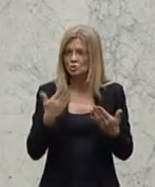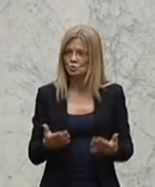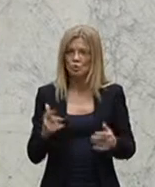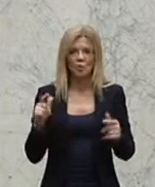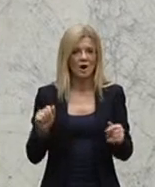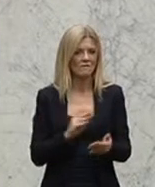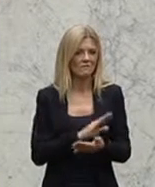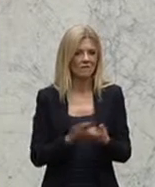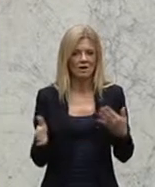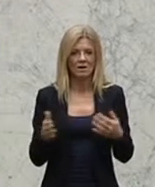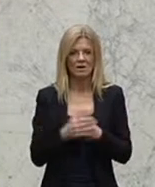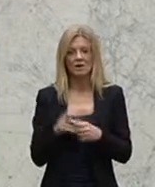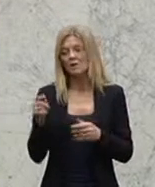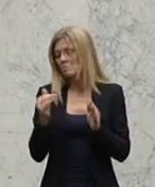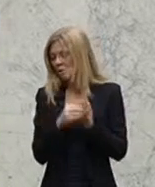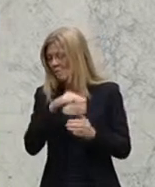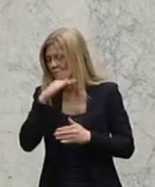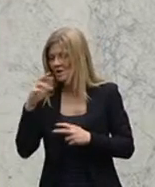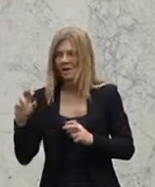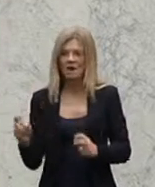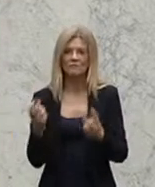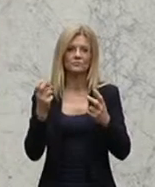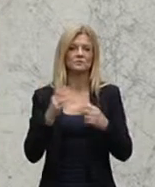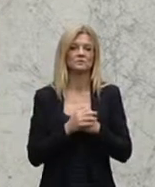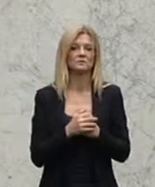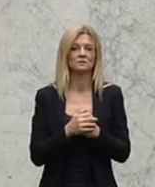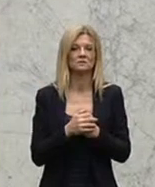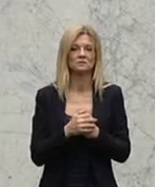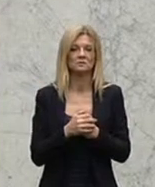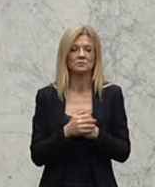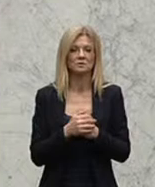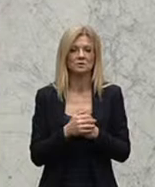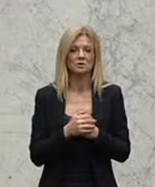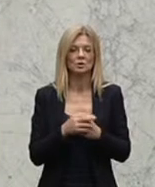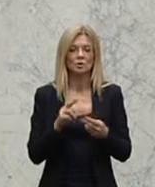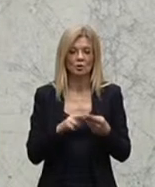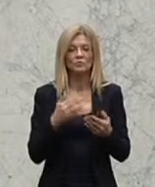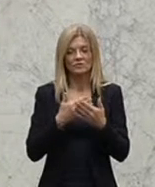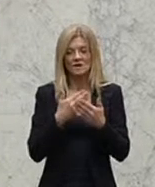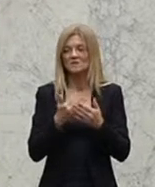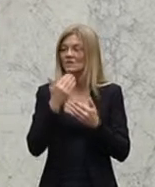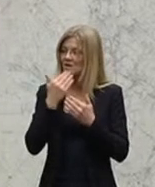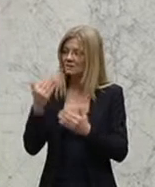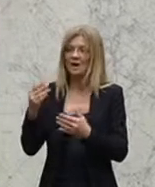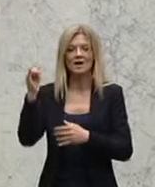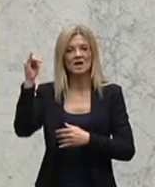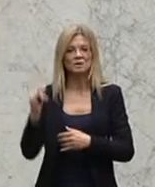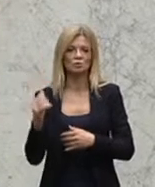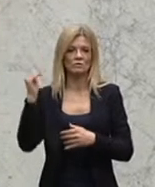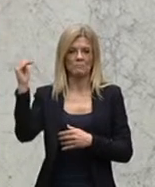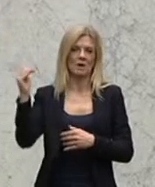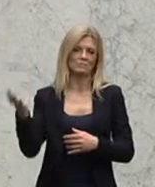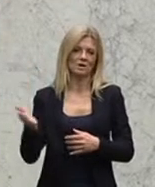Sie erfordern Kraft und große Stärke, und daher den Dank an die